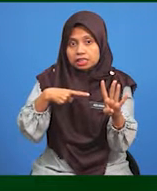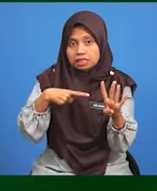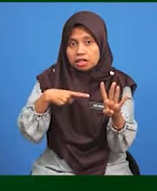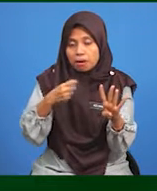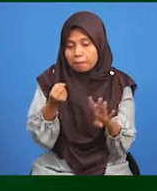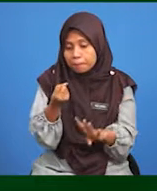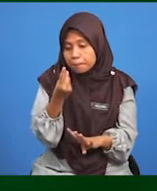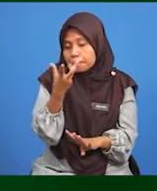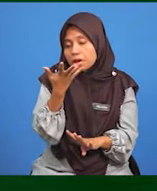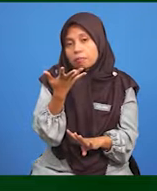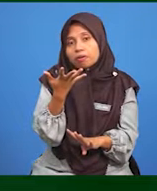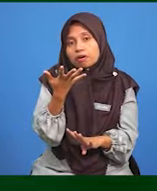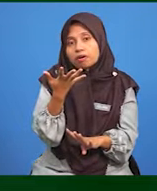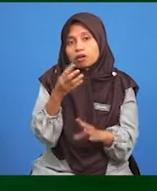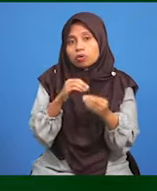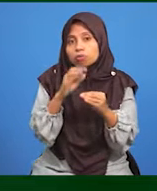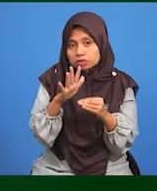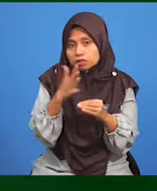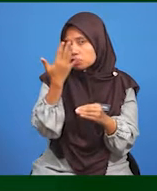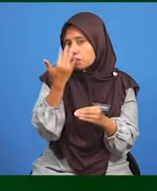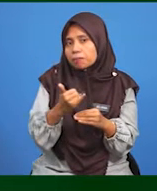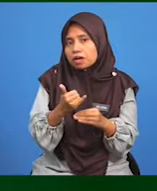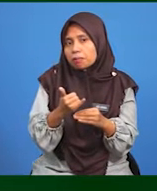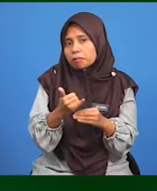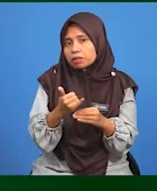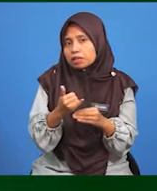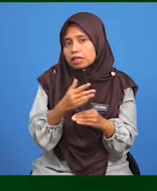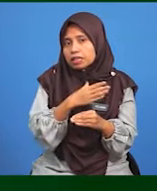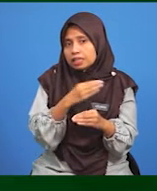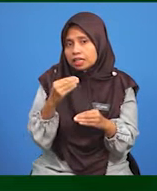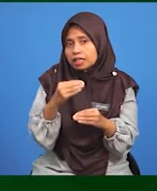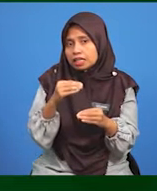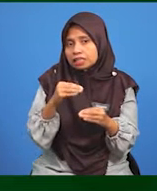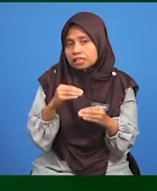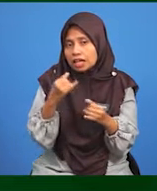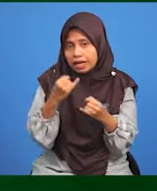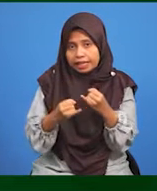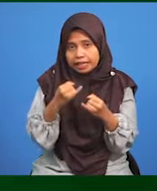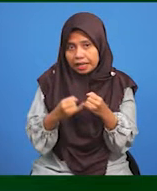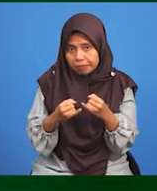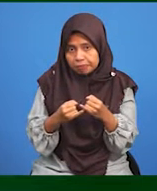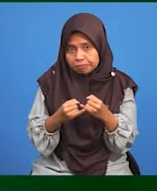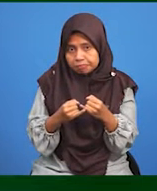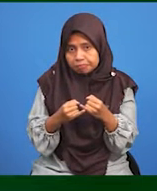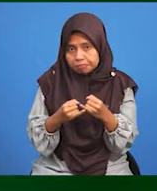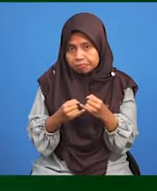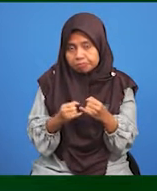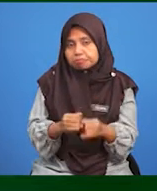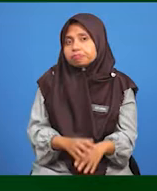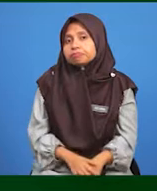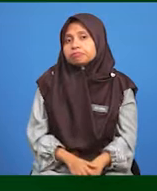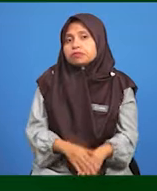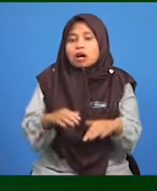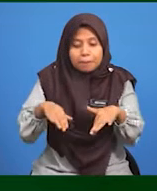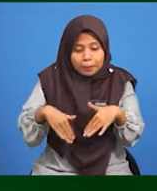berapa kelima Mengapa dan yang terakhir yaitu yang